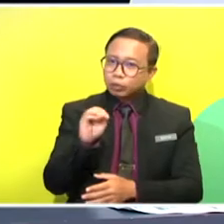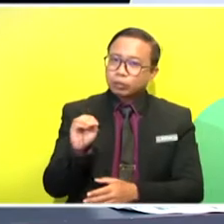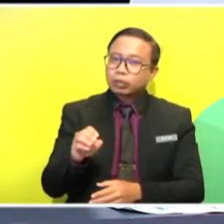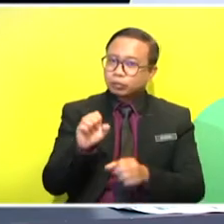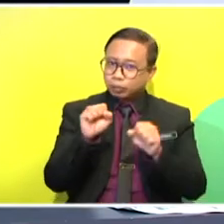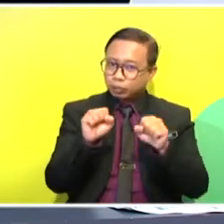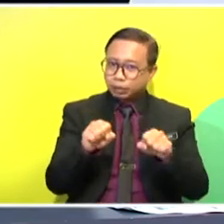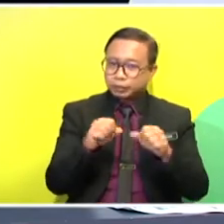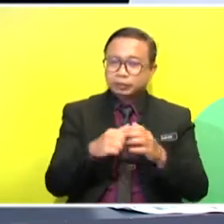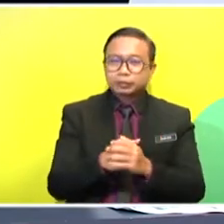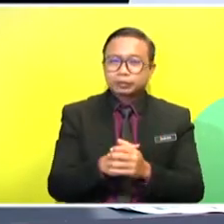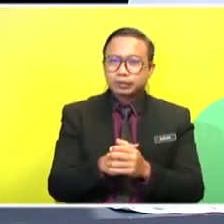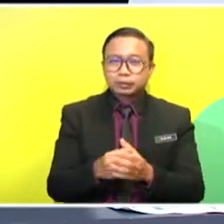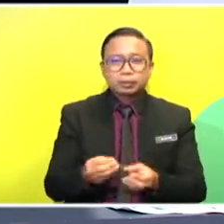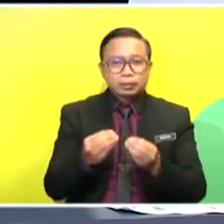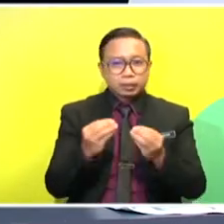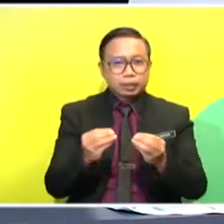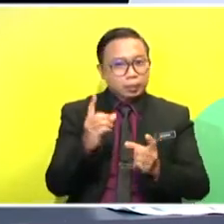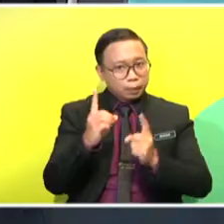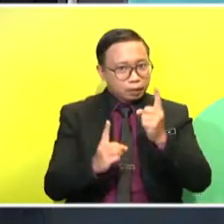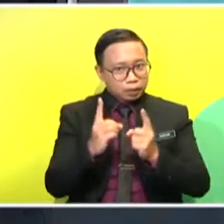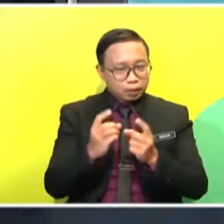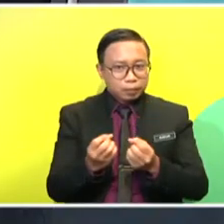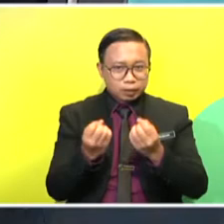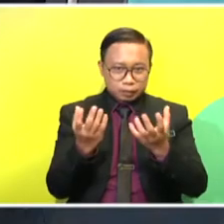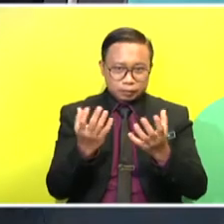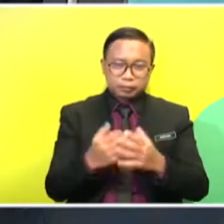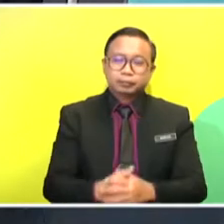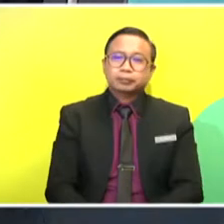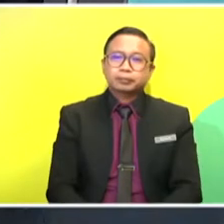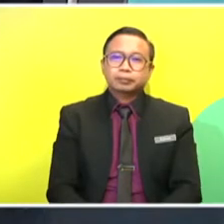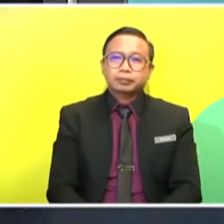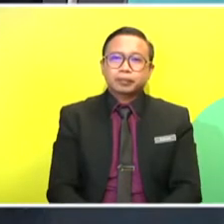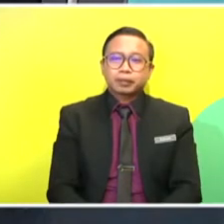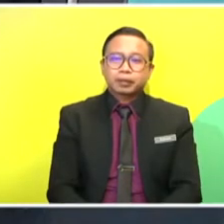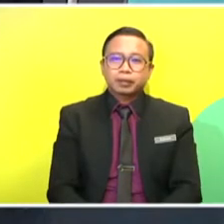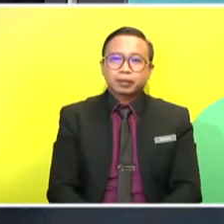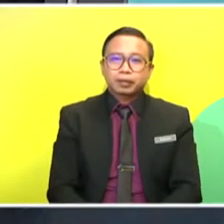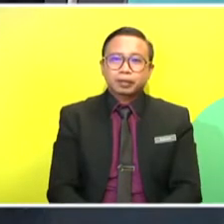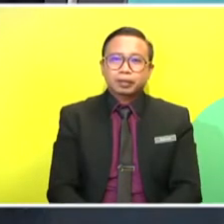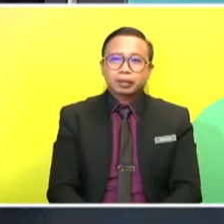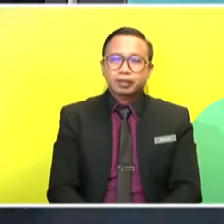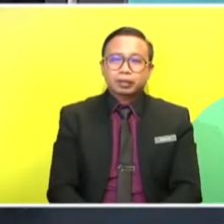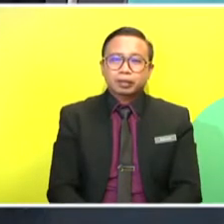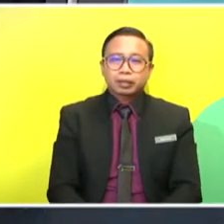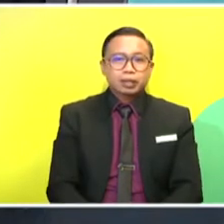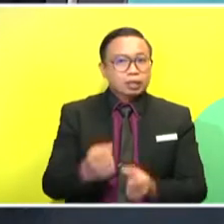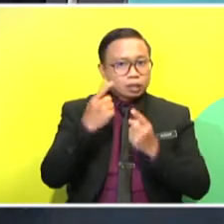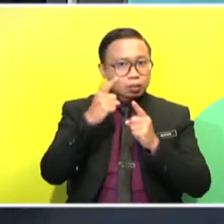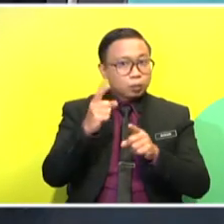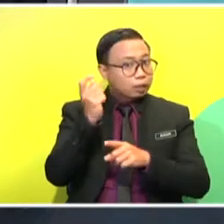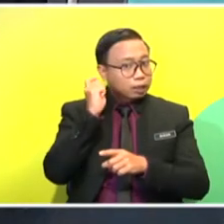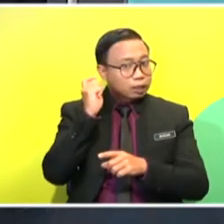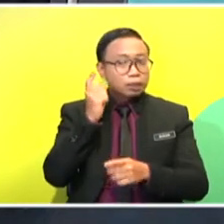diberikan ganjaran dalam bentuk bintang. Boleh, cikgu. Baik. Jawapan dia yang seperti yang Nisa katakan tadi